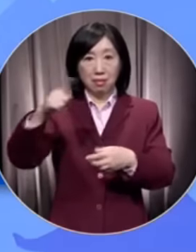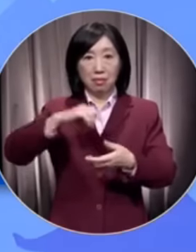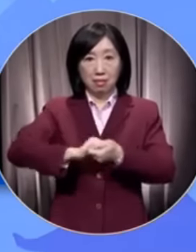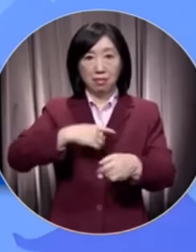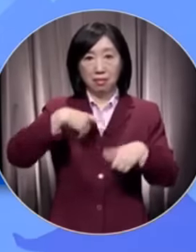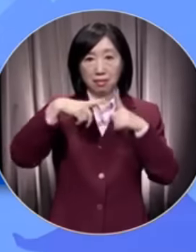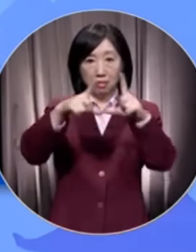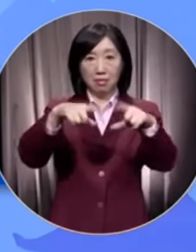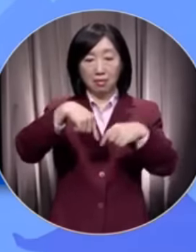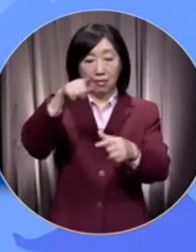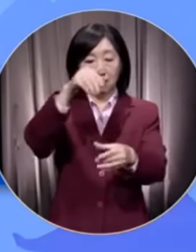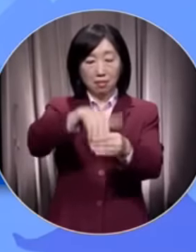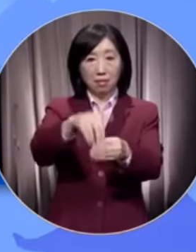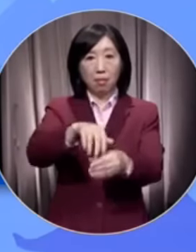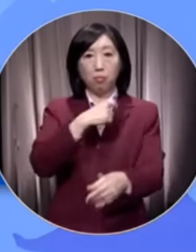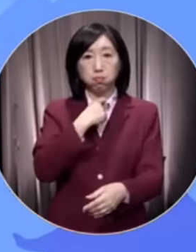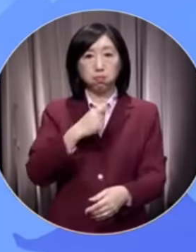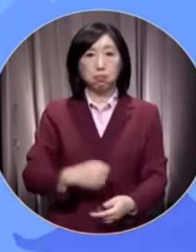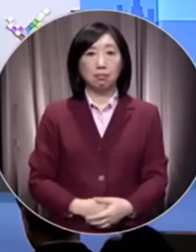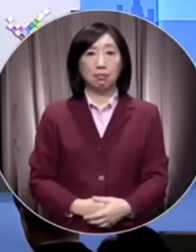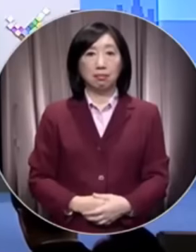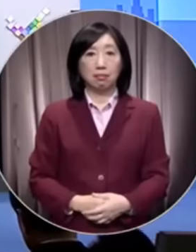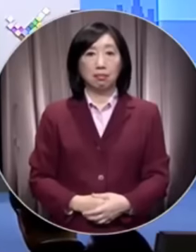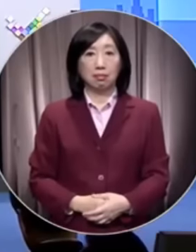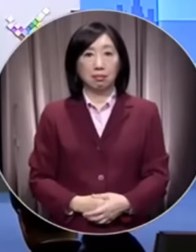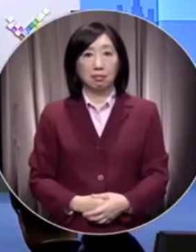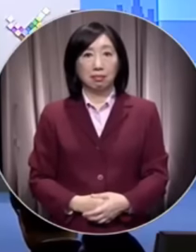的历史时刻。谢谢。